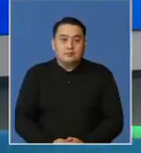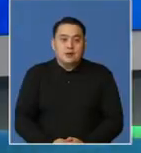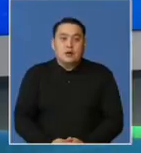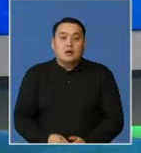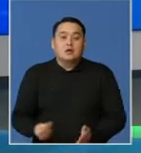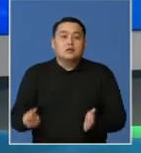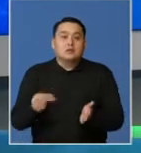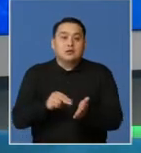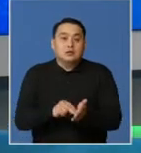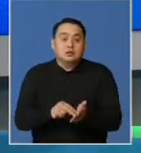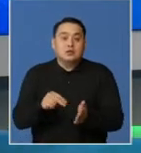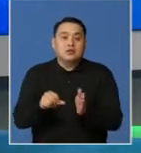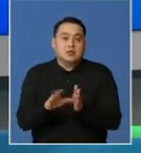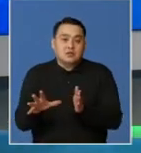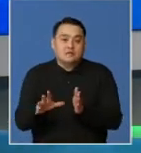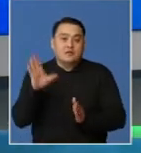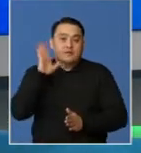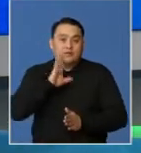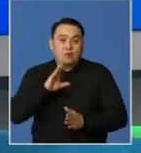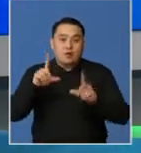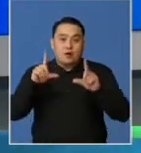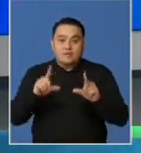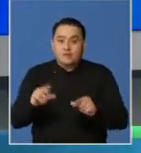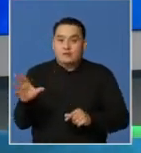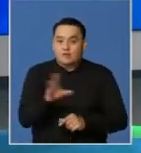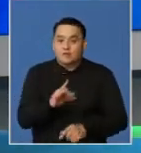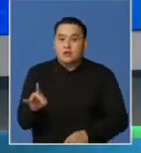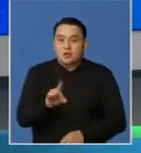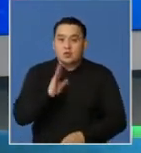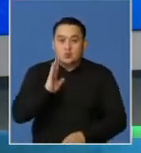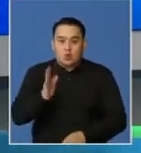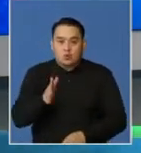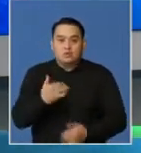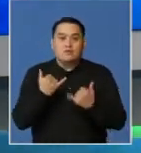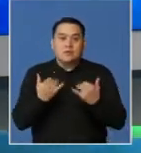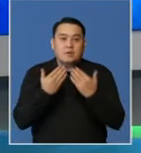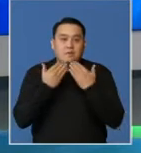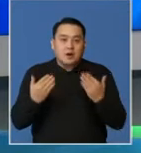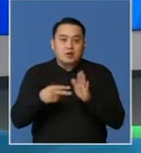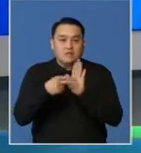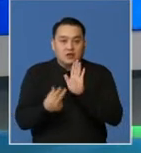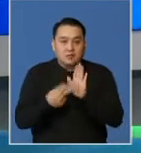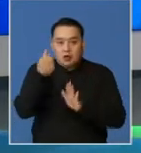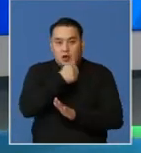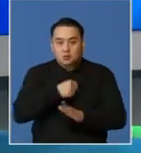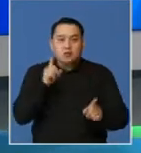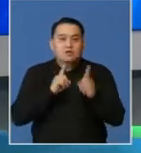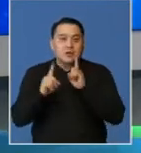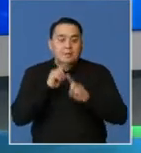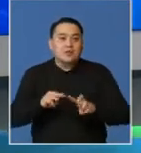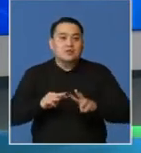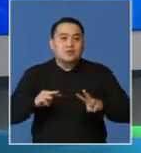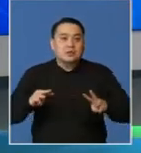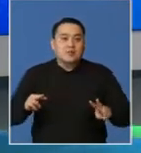Тарифы на ком-услуги будут снижены с нового года во всех регионах. Сегодня на последнем в 2018 году